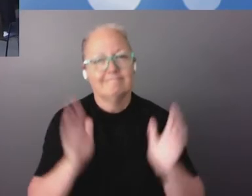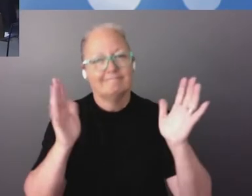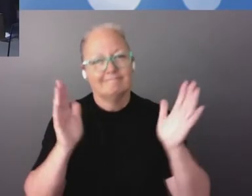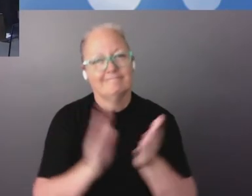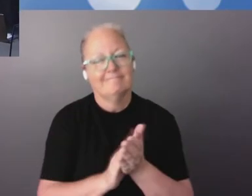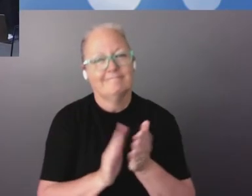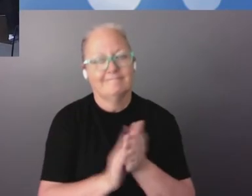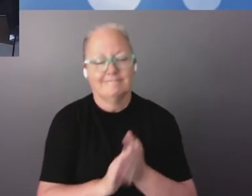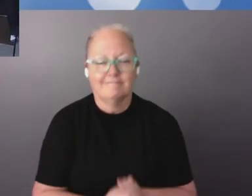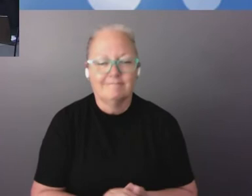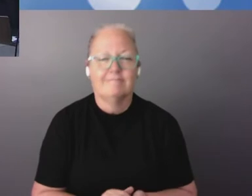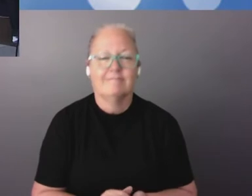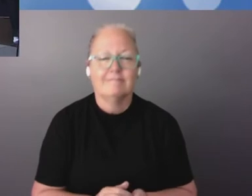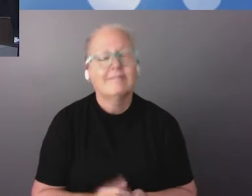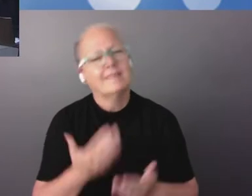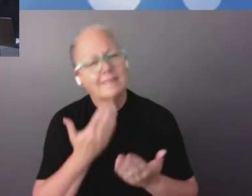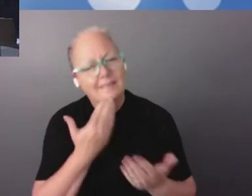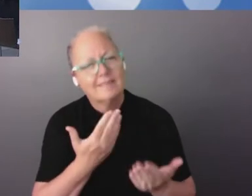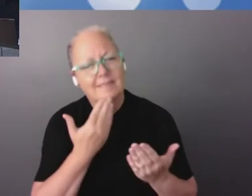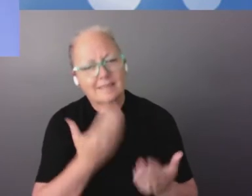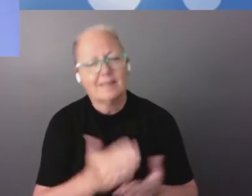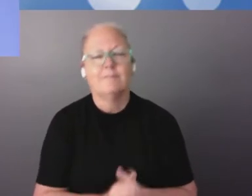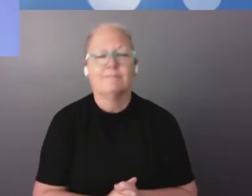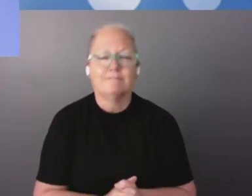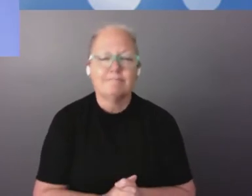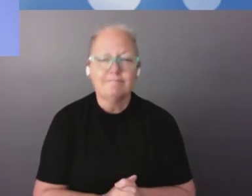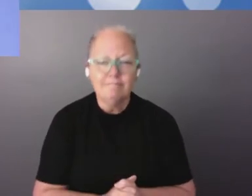ولنشكل المستقبل المستدام معنا.